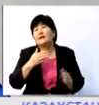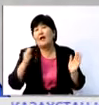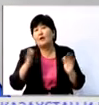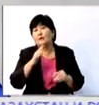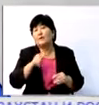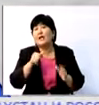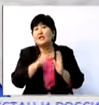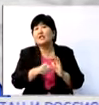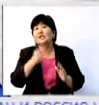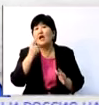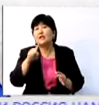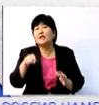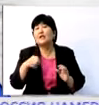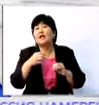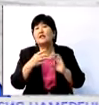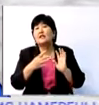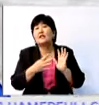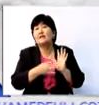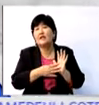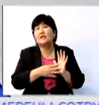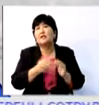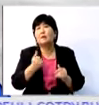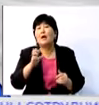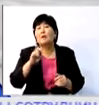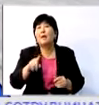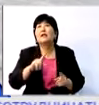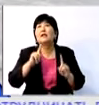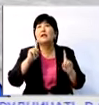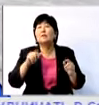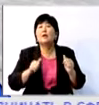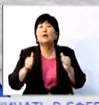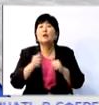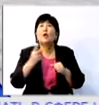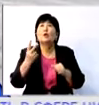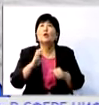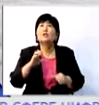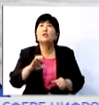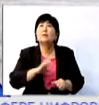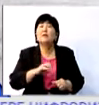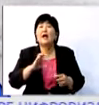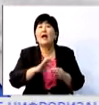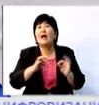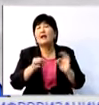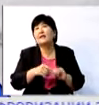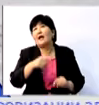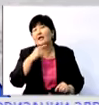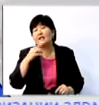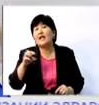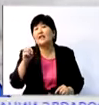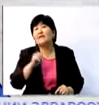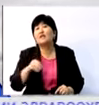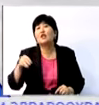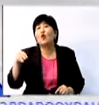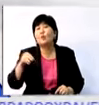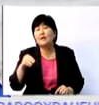получила 61,19 балла. Она обошла именитую соперницу двукратного серебряного призера Олимпиады, россиянку Евгению